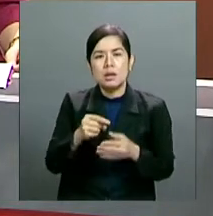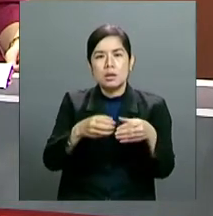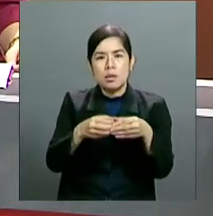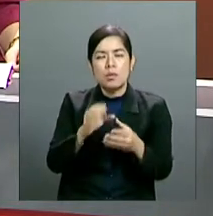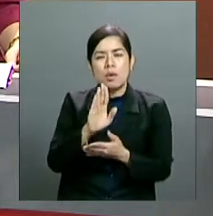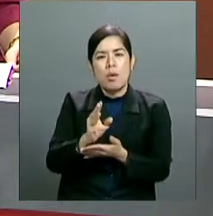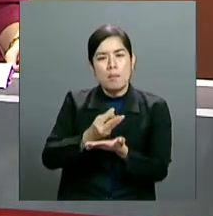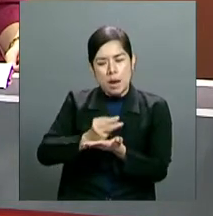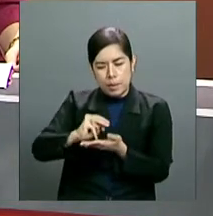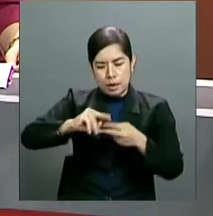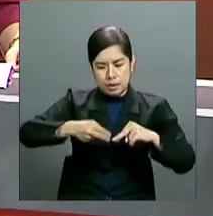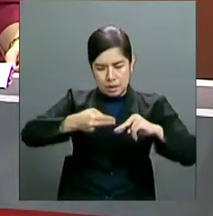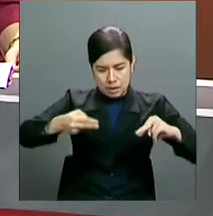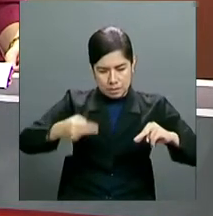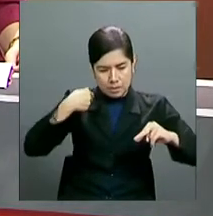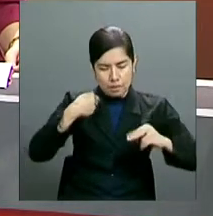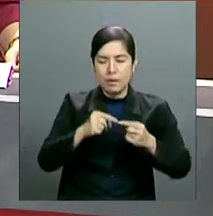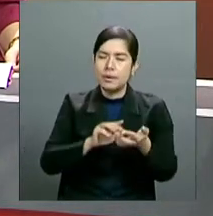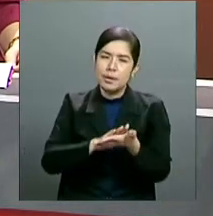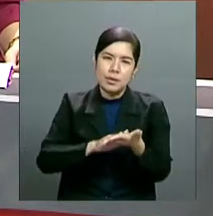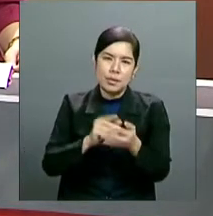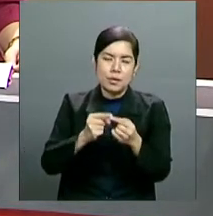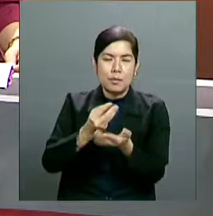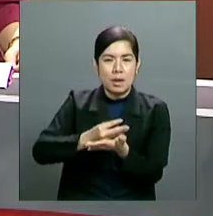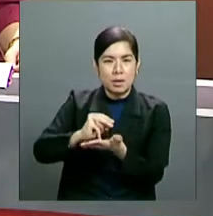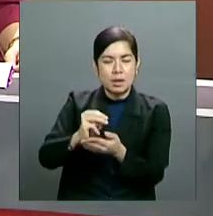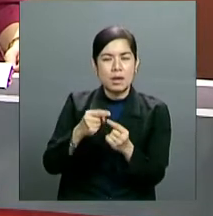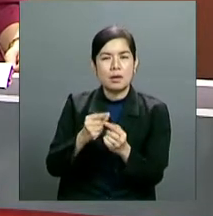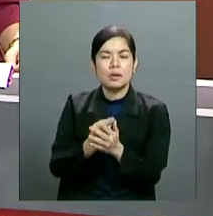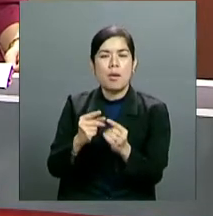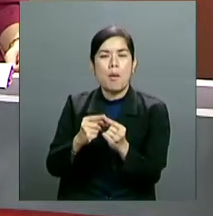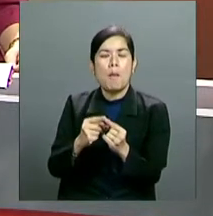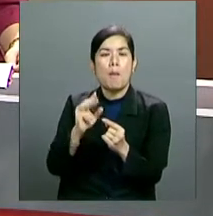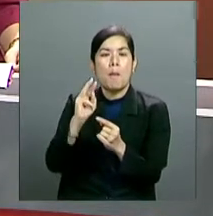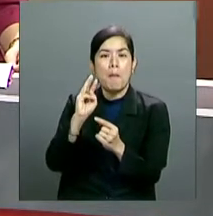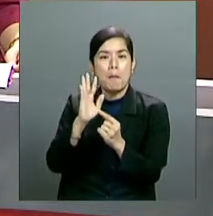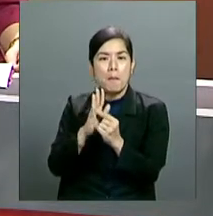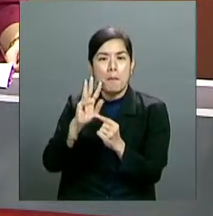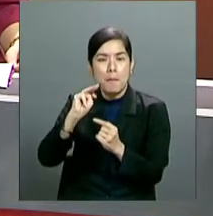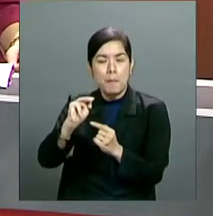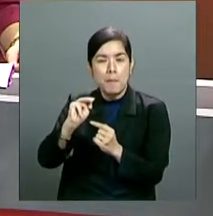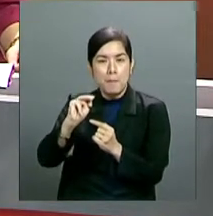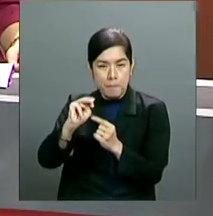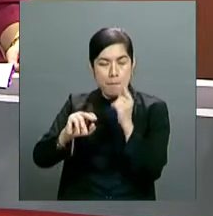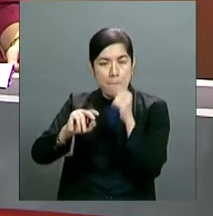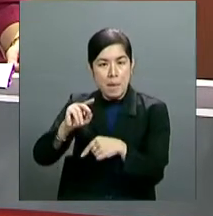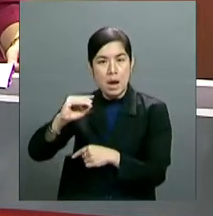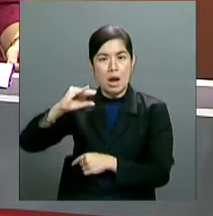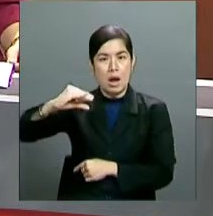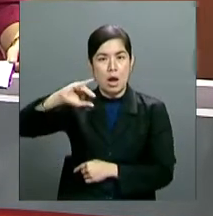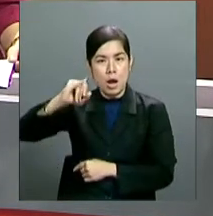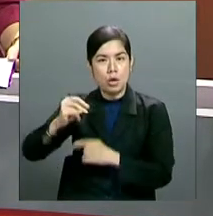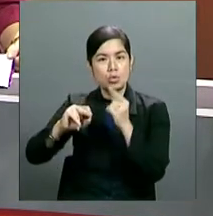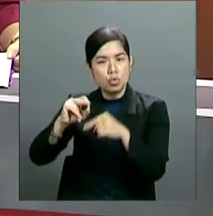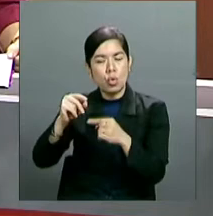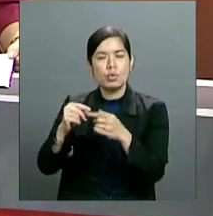ชภัฏขออภัยค่ะมหาวิทยาลัยแม่โจ้นะคะจะพาคุณผู้ชมนั้นไปทำความรู้จักกับข้าวของคนปากากยอที่แม่หล่าม